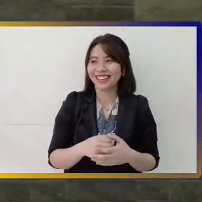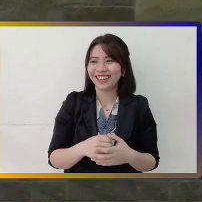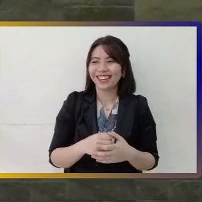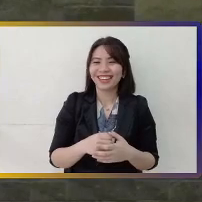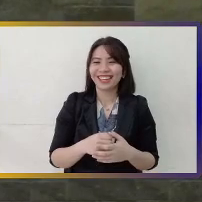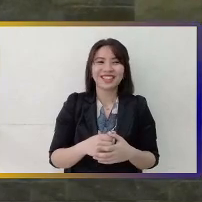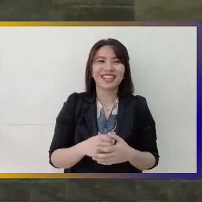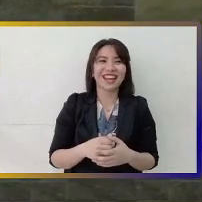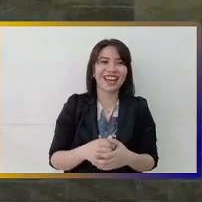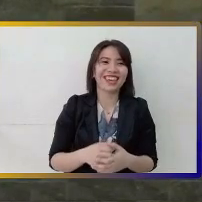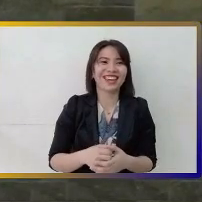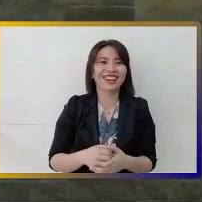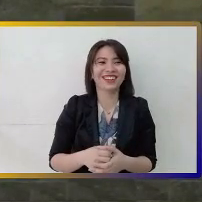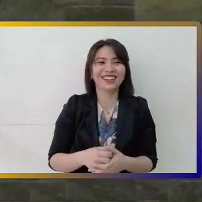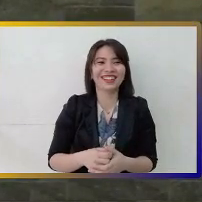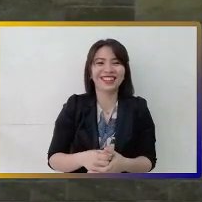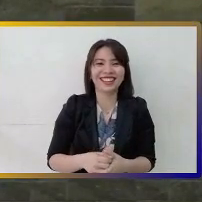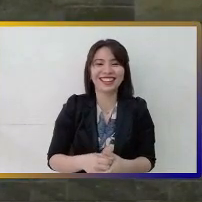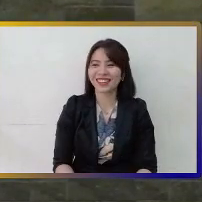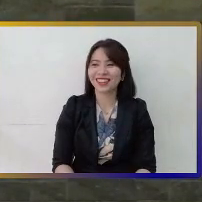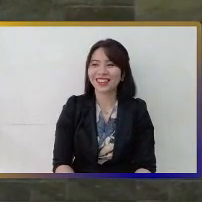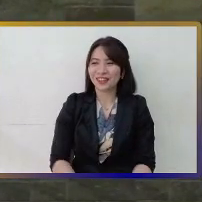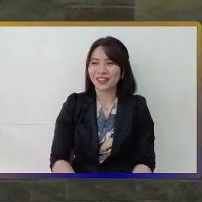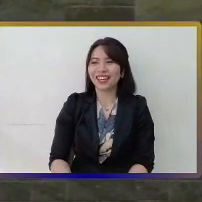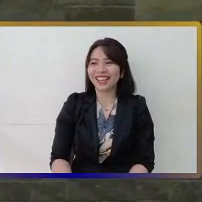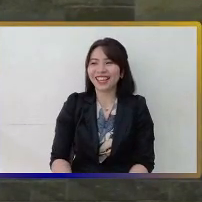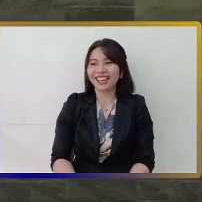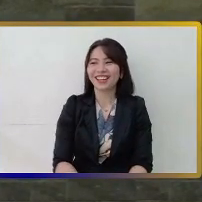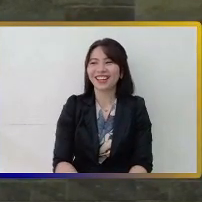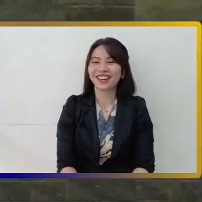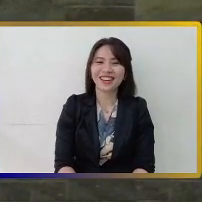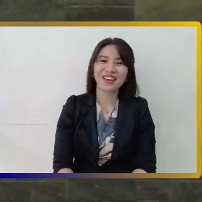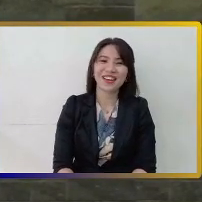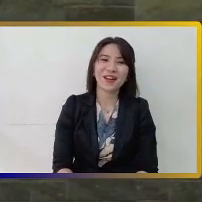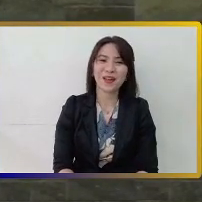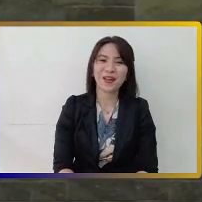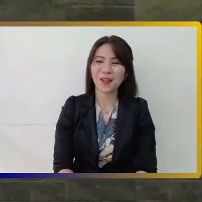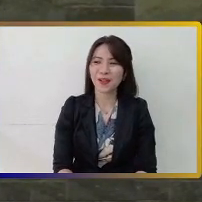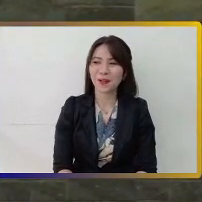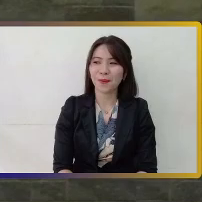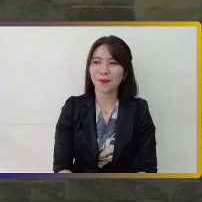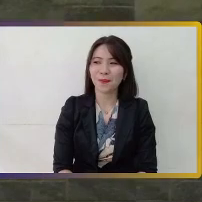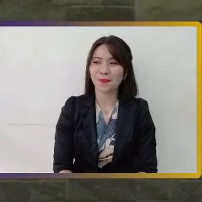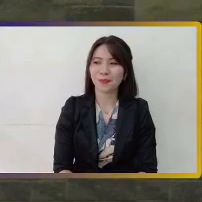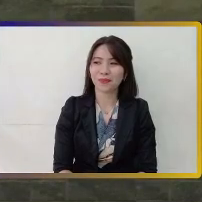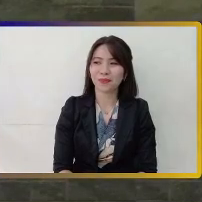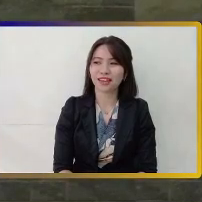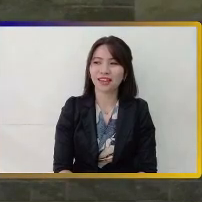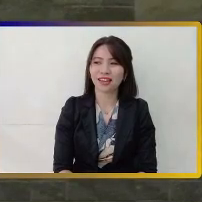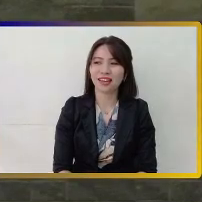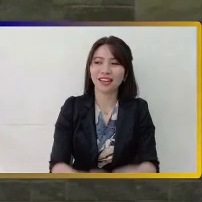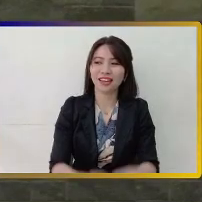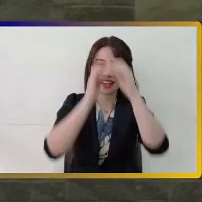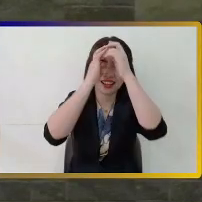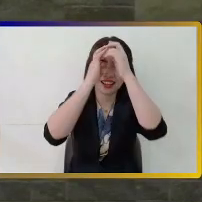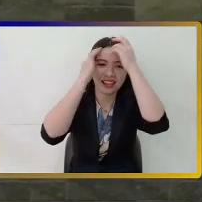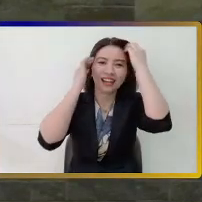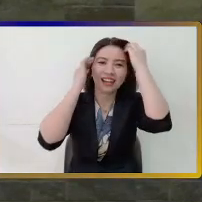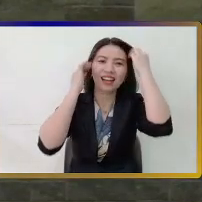Maliwanag. Listen. Wag niyo akong pangunahan. Okay? Now, wag natin pangunahan ng Biblia, mga kapatid. Sabi ng Biblia,